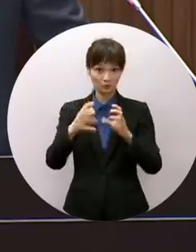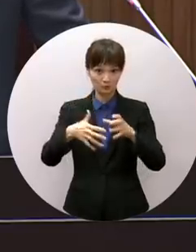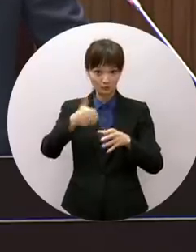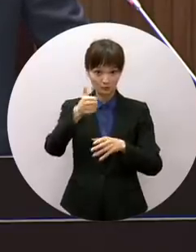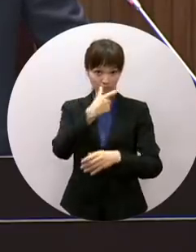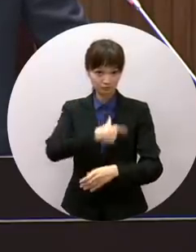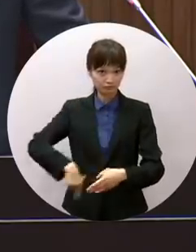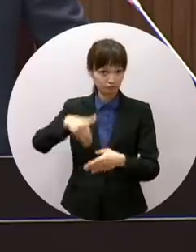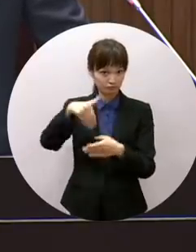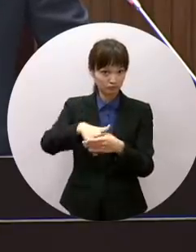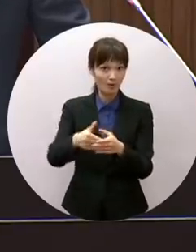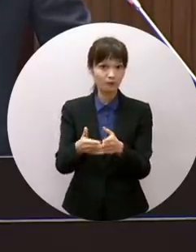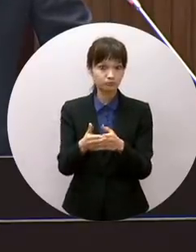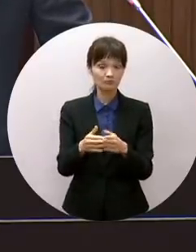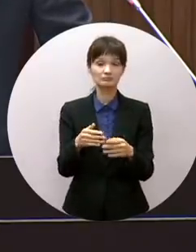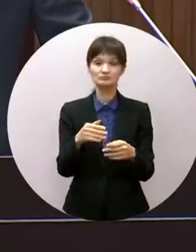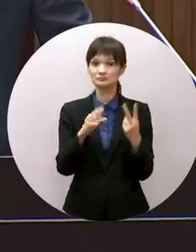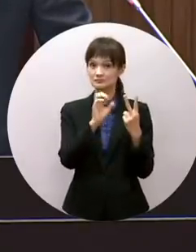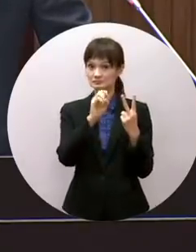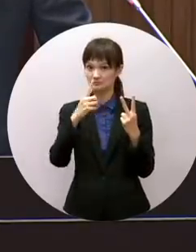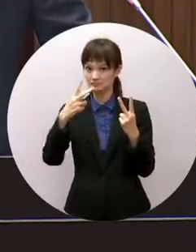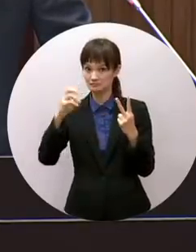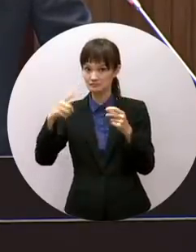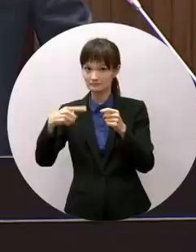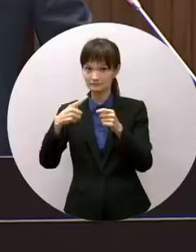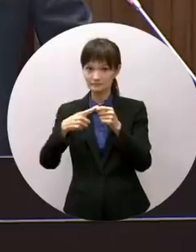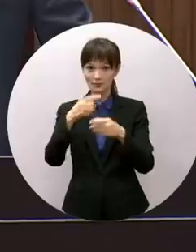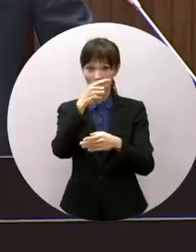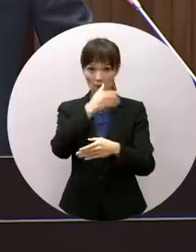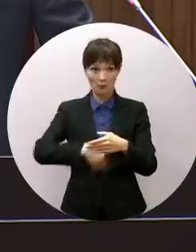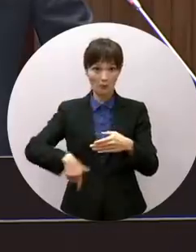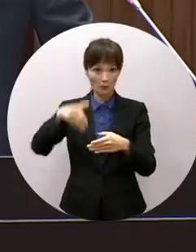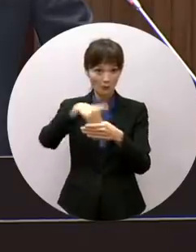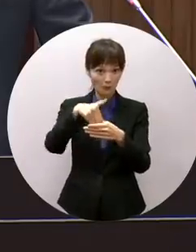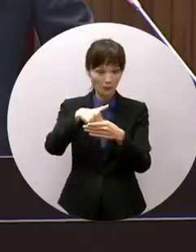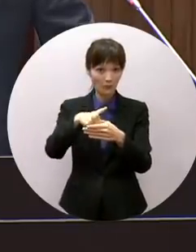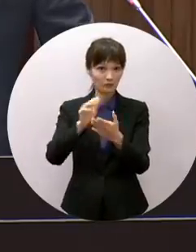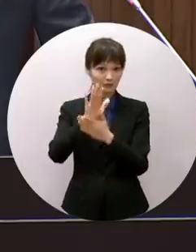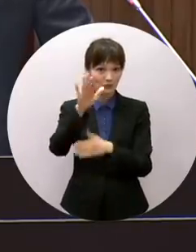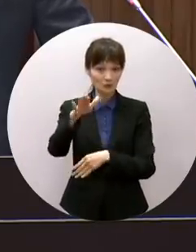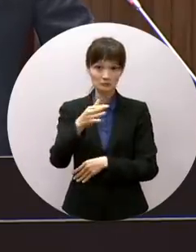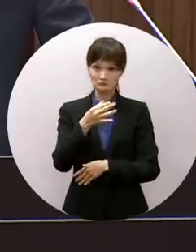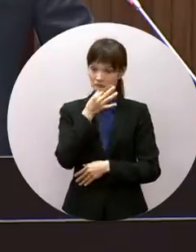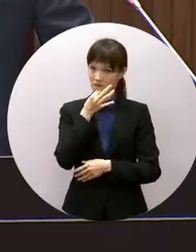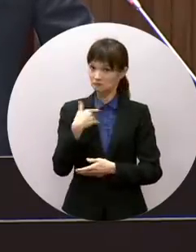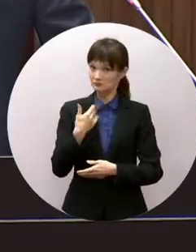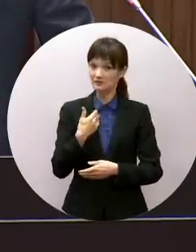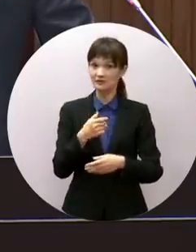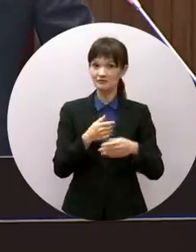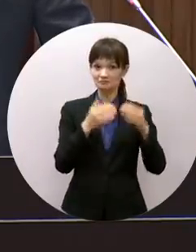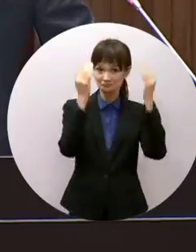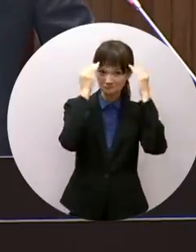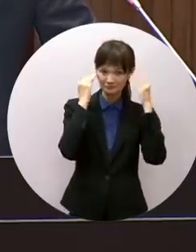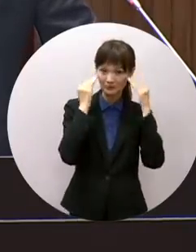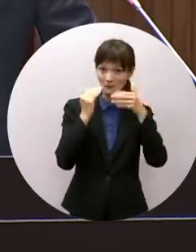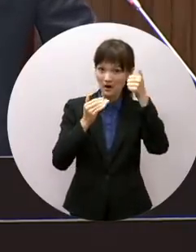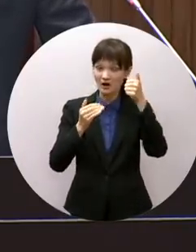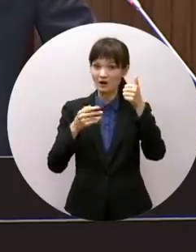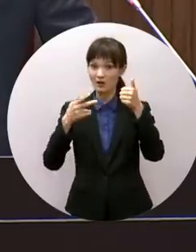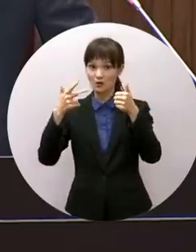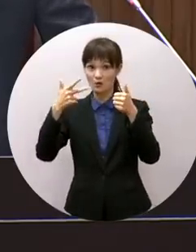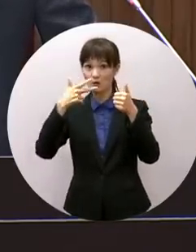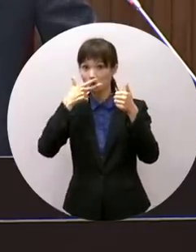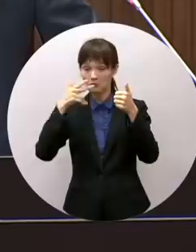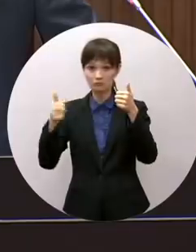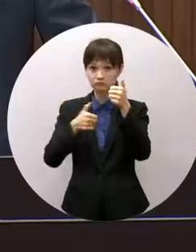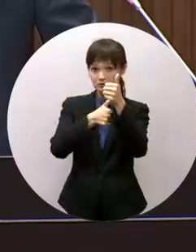啊，2020年选完以后，那是韩朱或是朱韩，我不知道哈。假设啊，他